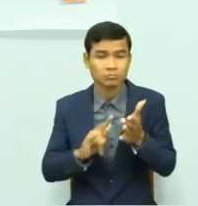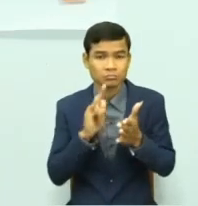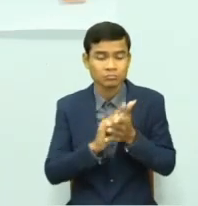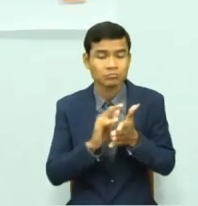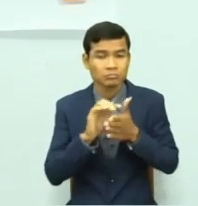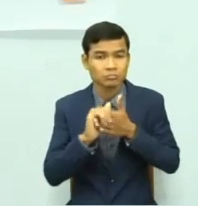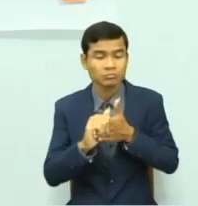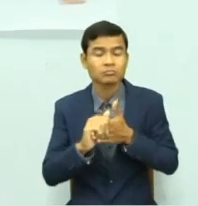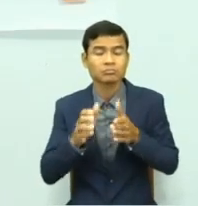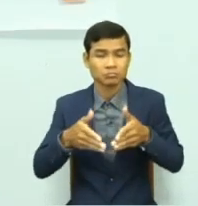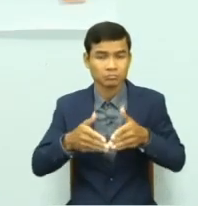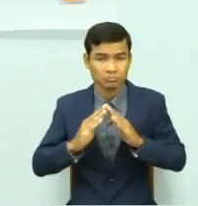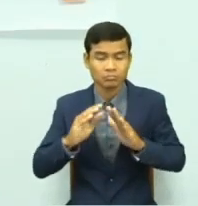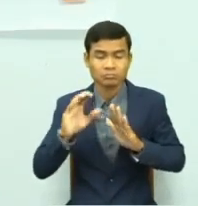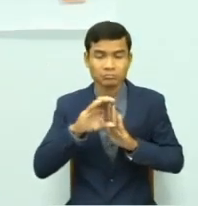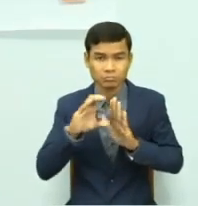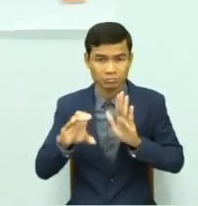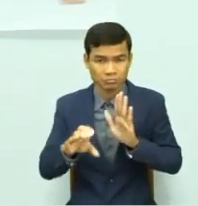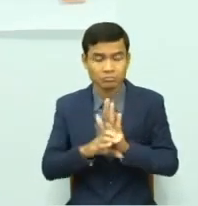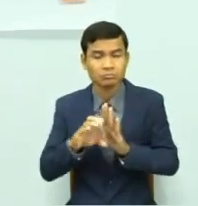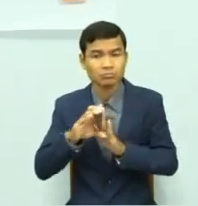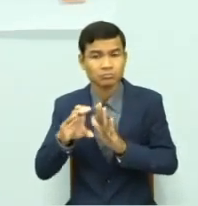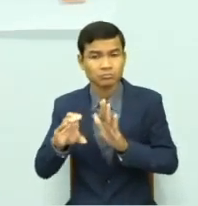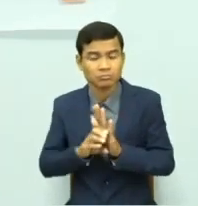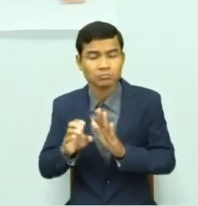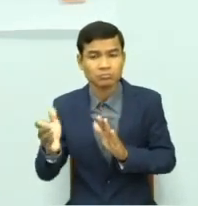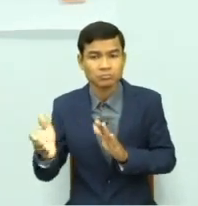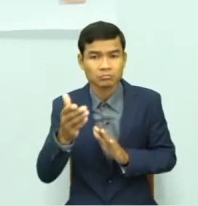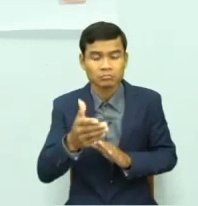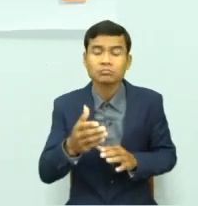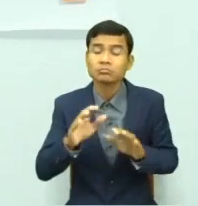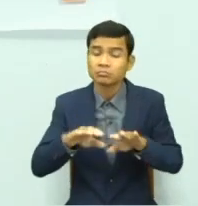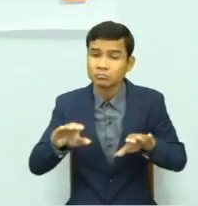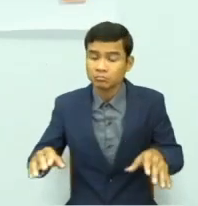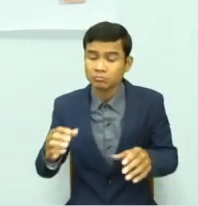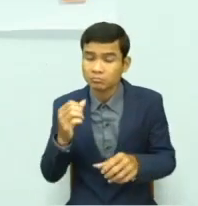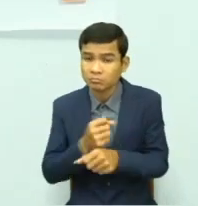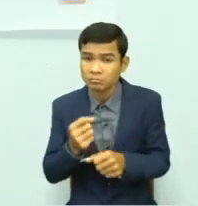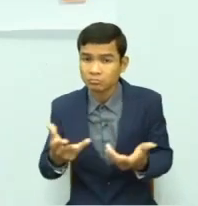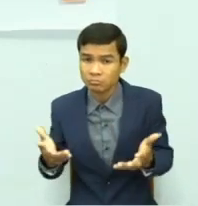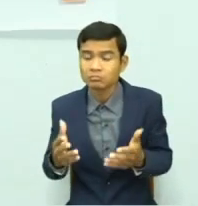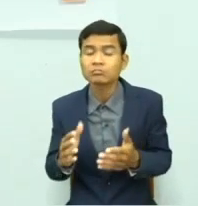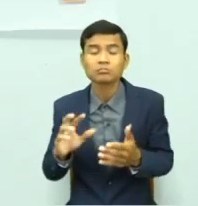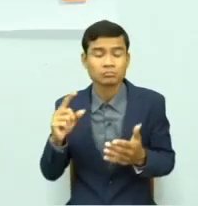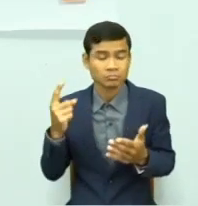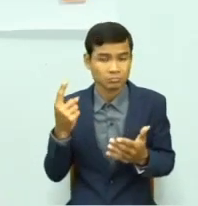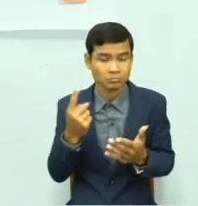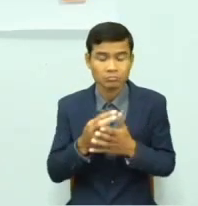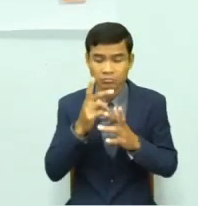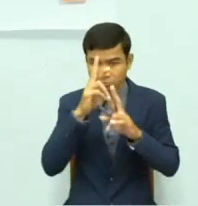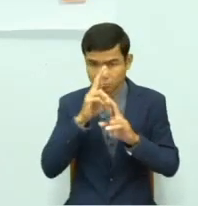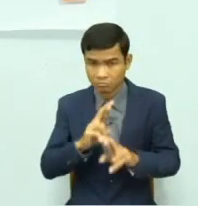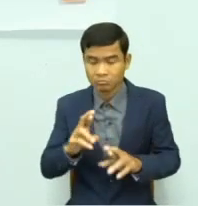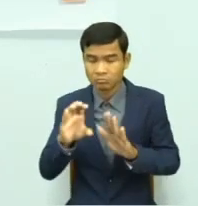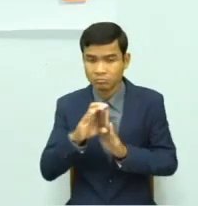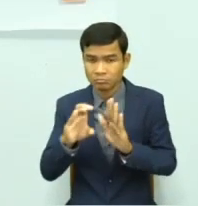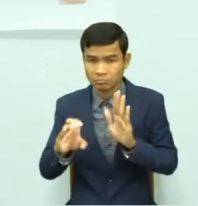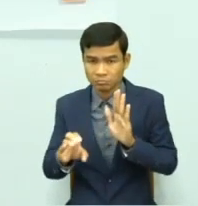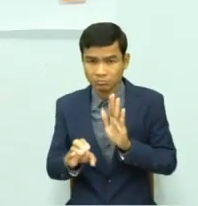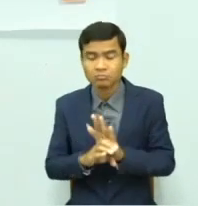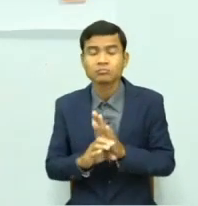chanh chá bạp cột bằng cột chá bạp máu ta con trớ thua đôi mà đấy chá là ổn à cứ con trớ tay cổ rụp chá bạp rồi